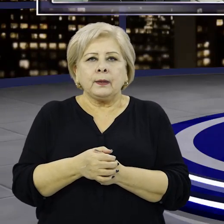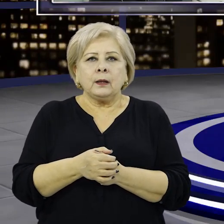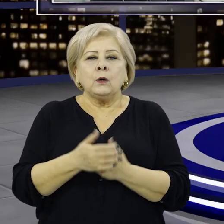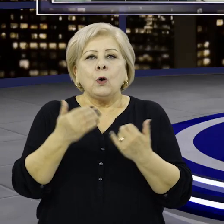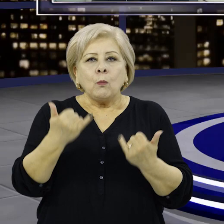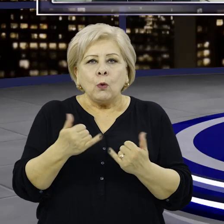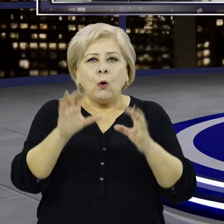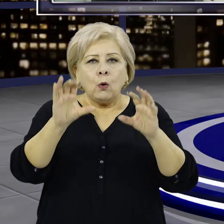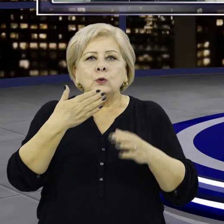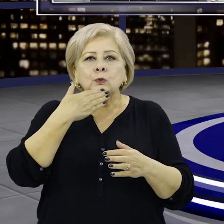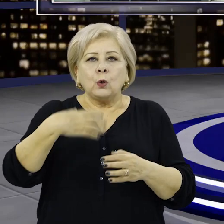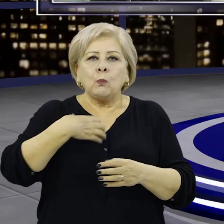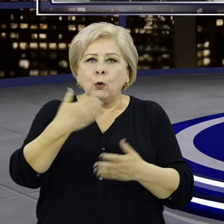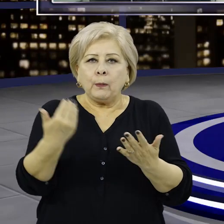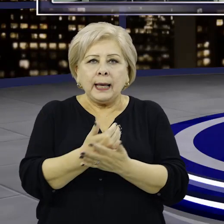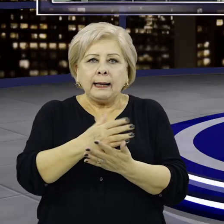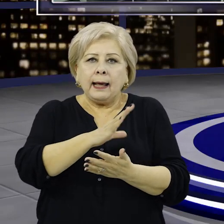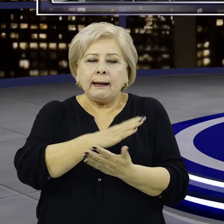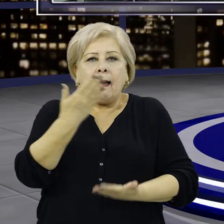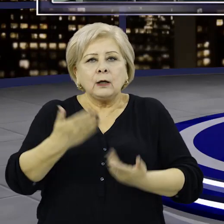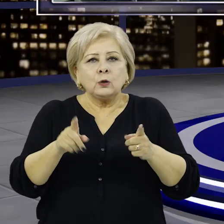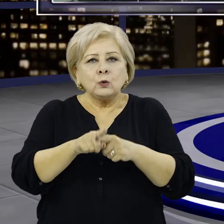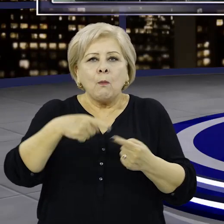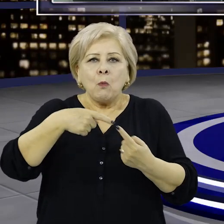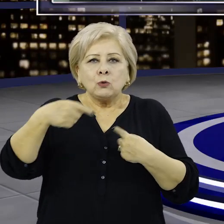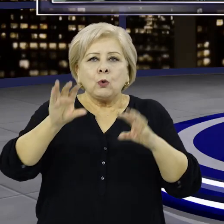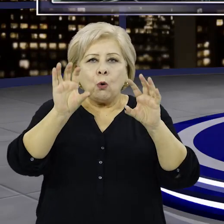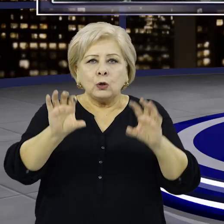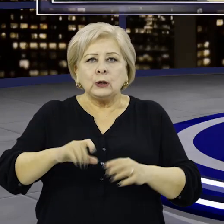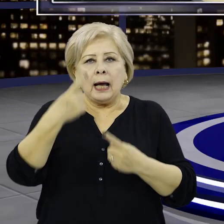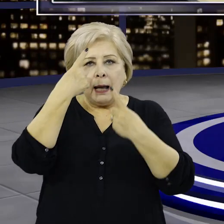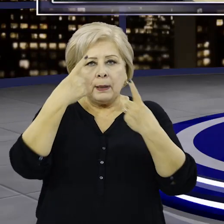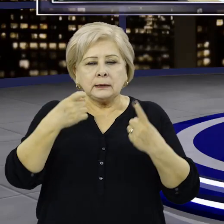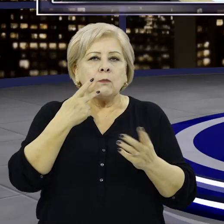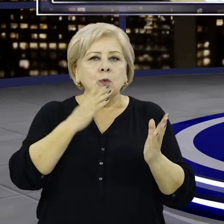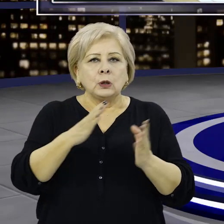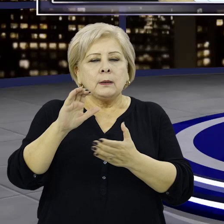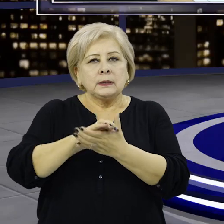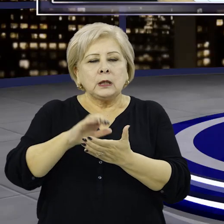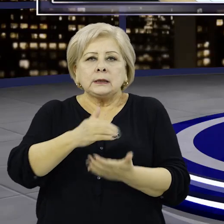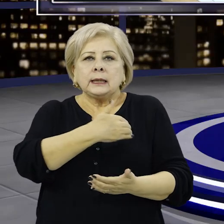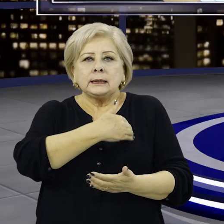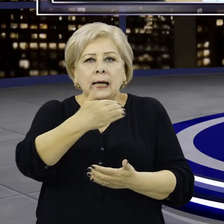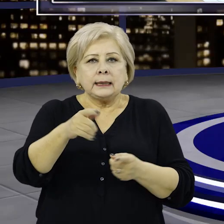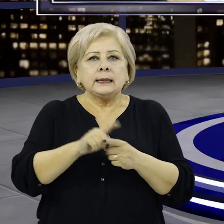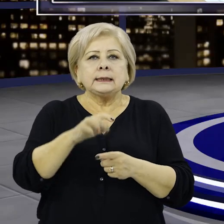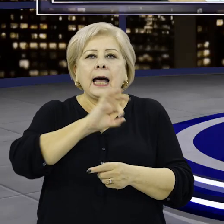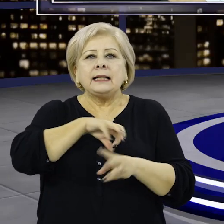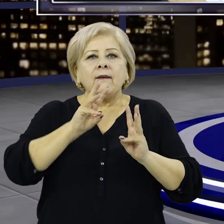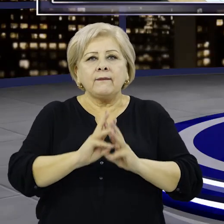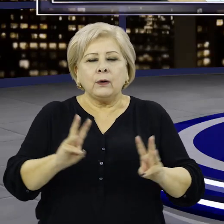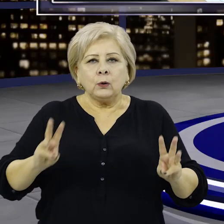Bu qonunchilikdagi so'nggi muhim yangiliklar edi. Agar shu va boshqa qonunchilik xabarlari bilan muntazam tanishib borishni istasangiz, Adliya